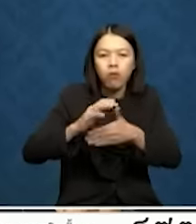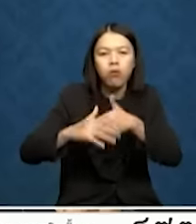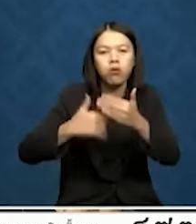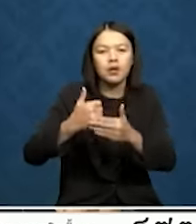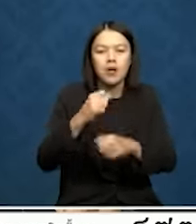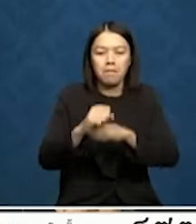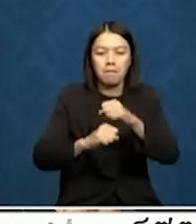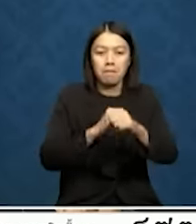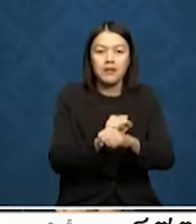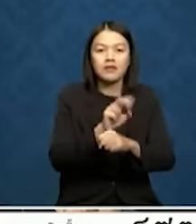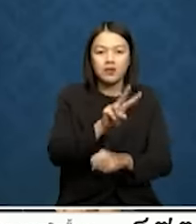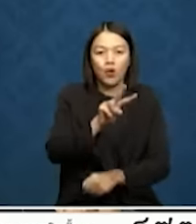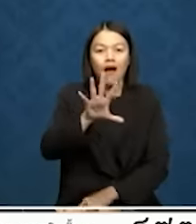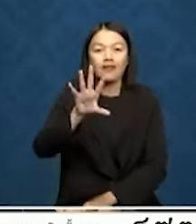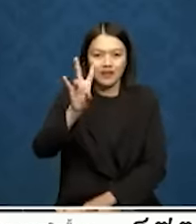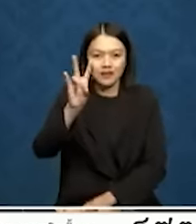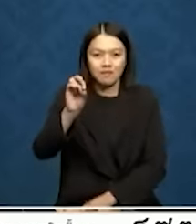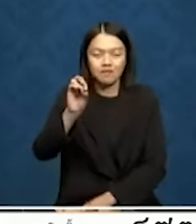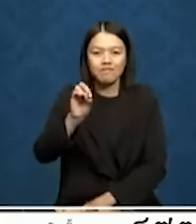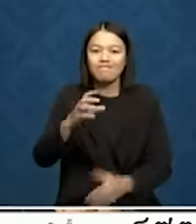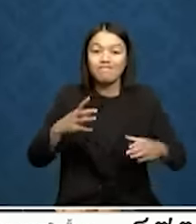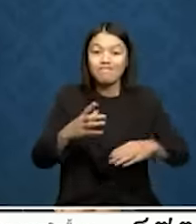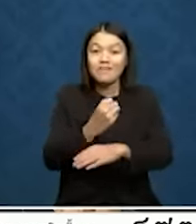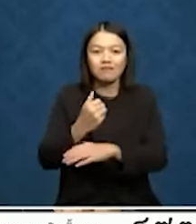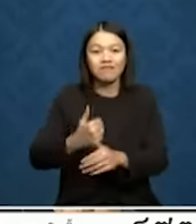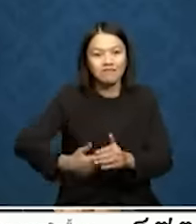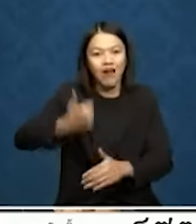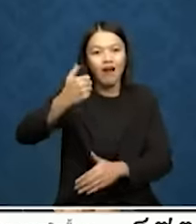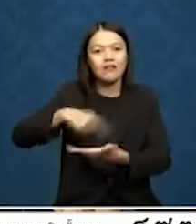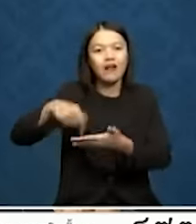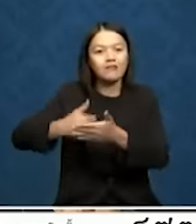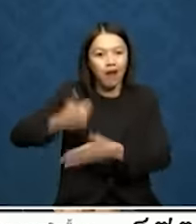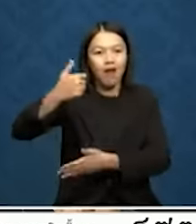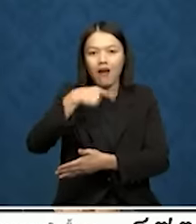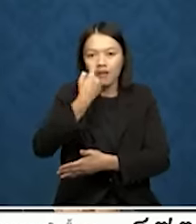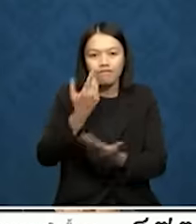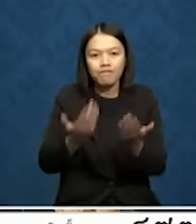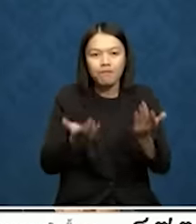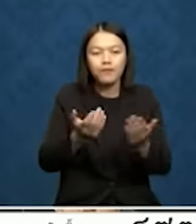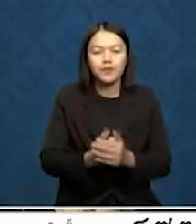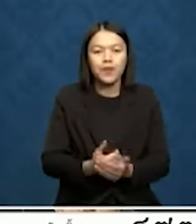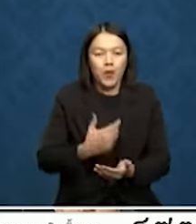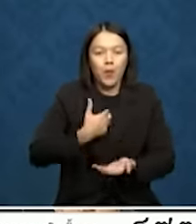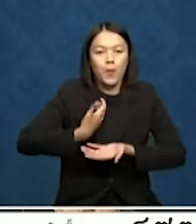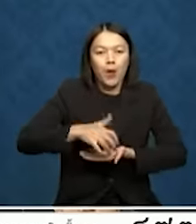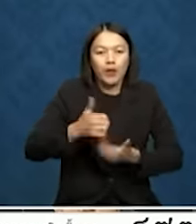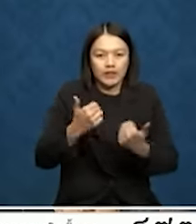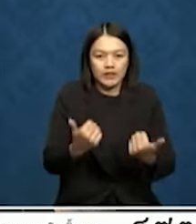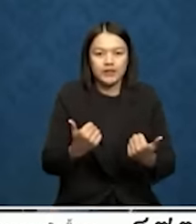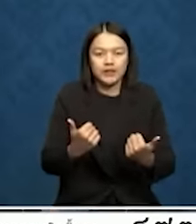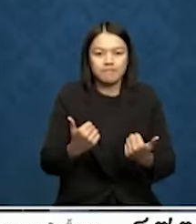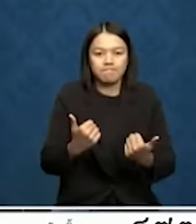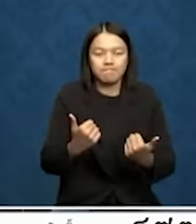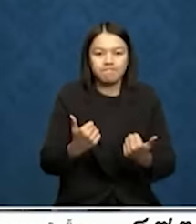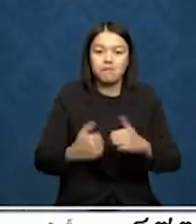ปี2570ไม่ว่าพรรคใดจะชนะการเลือกตั้งทุกสิ่งทุกอย่างที่ผมนำเสนอนี้จะ